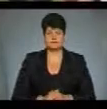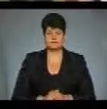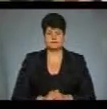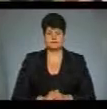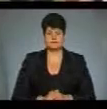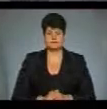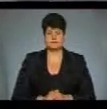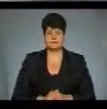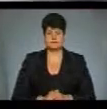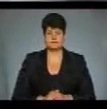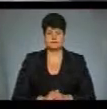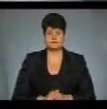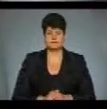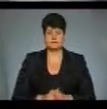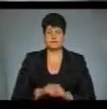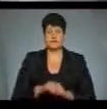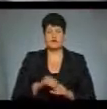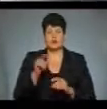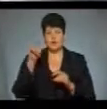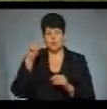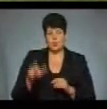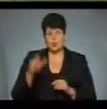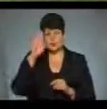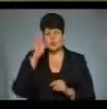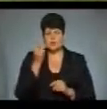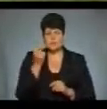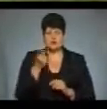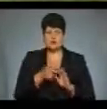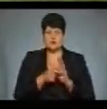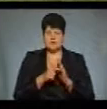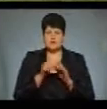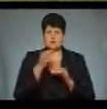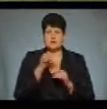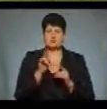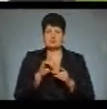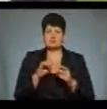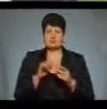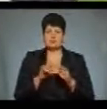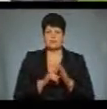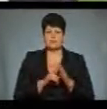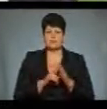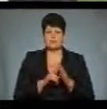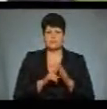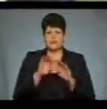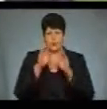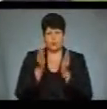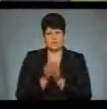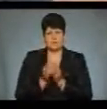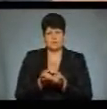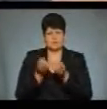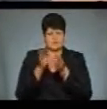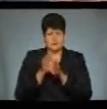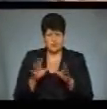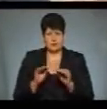Обережно тільки. Учень 11-го В-класу Олександр Кельнер пояснив, чому замінили запуск кульок на посадку сакур.